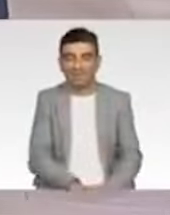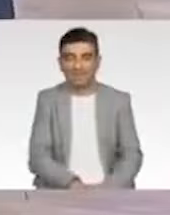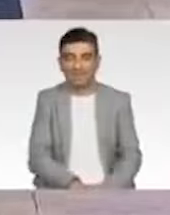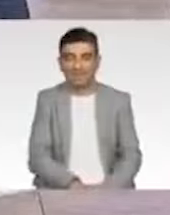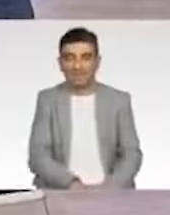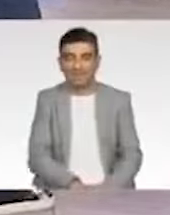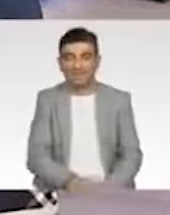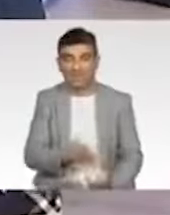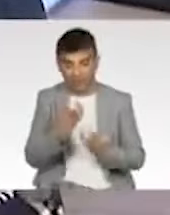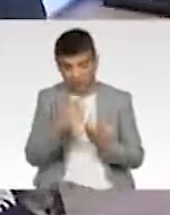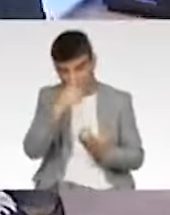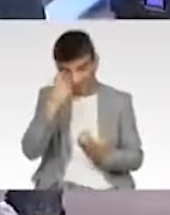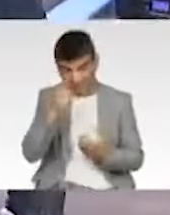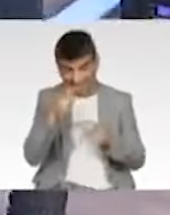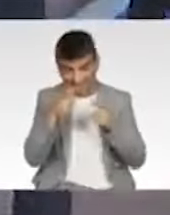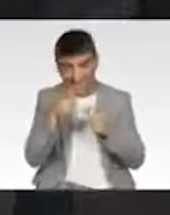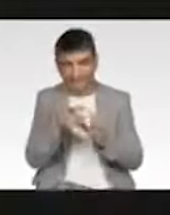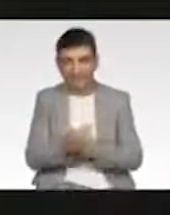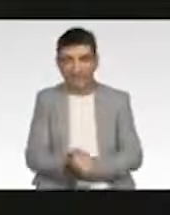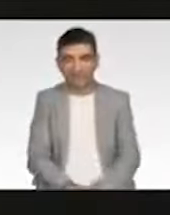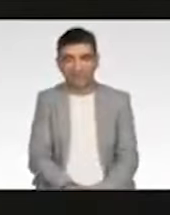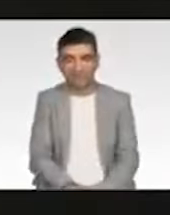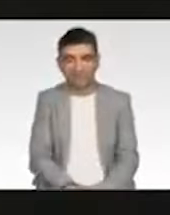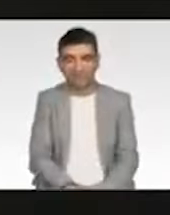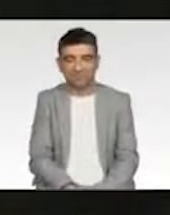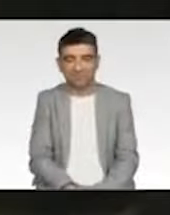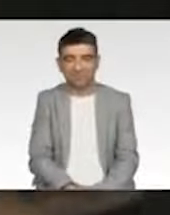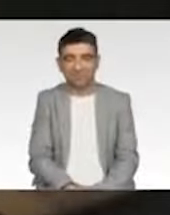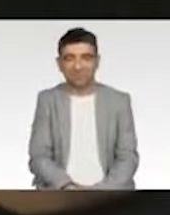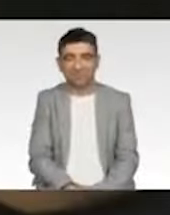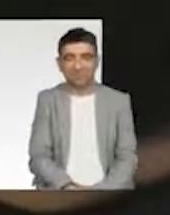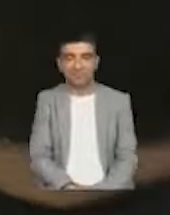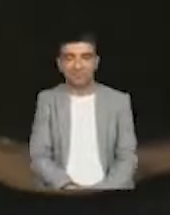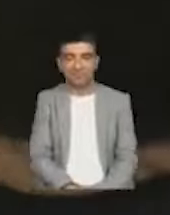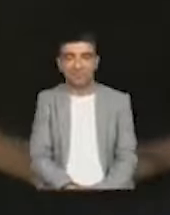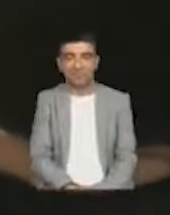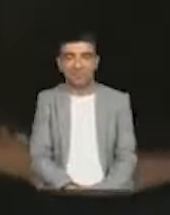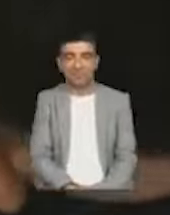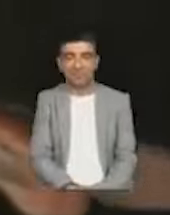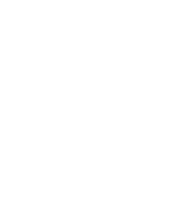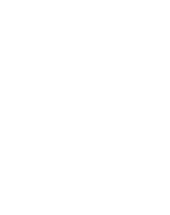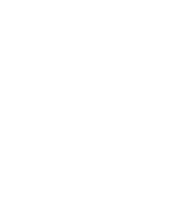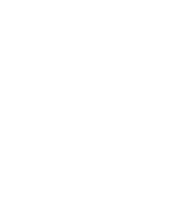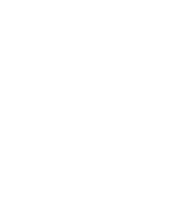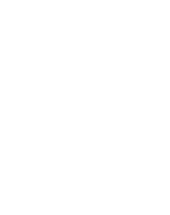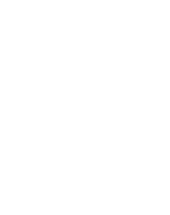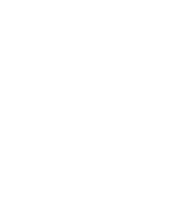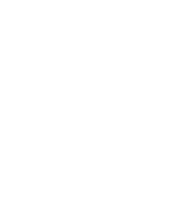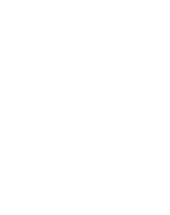Tadın. Sıcak ama. Gömüldük. Sen de tadına bak bana. Koyayım mı sana?